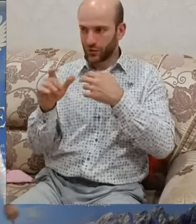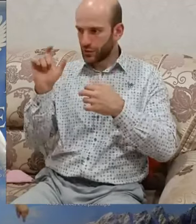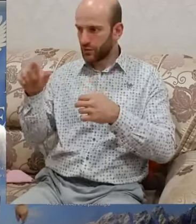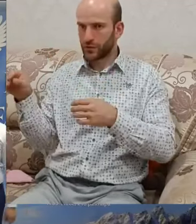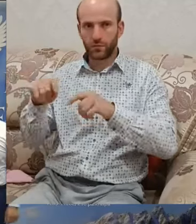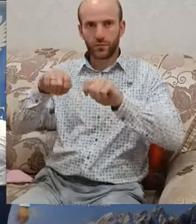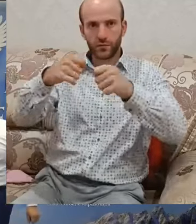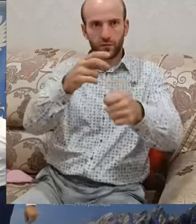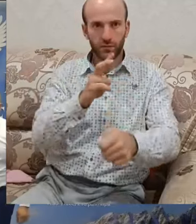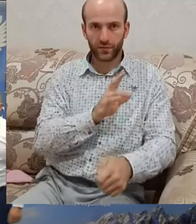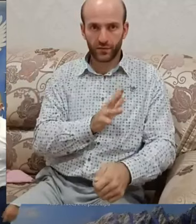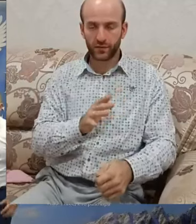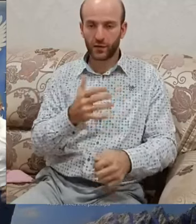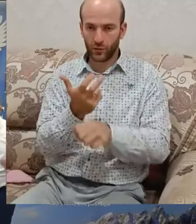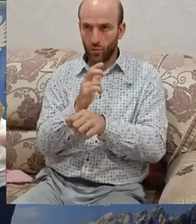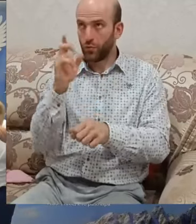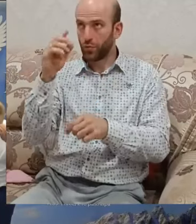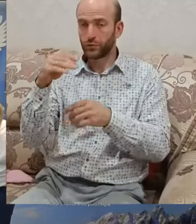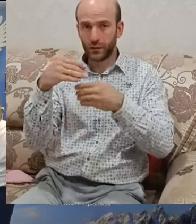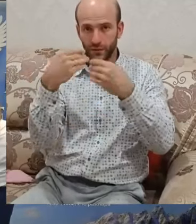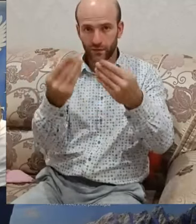Neatsimenu, koks. Nepamenu, kokoj.